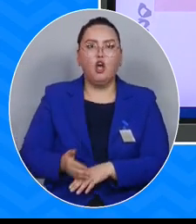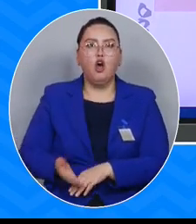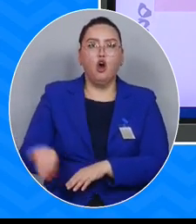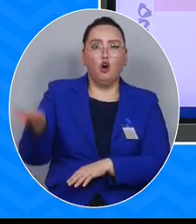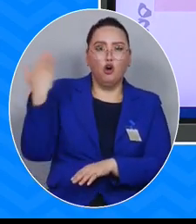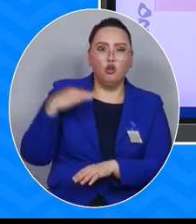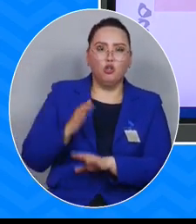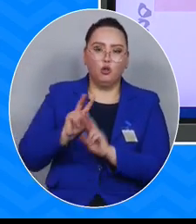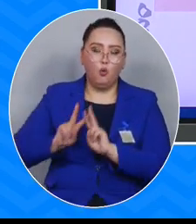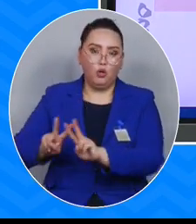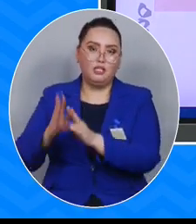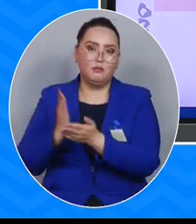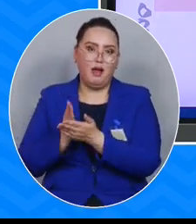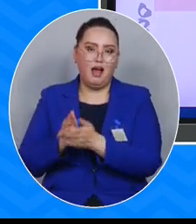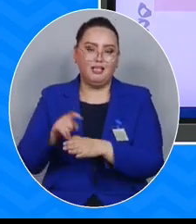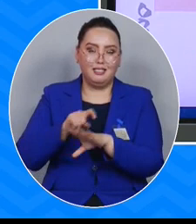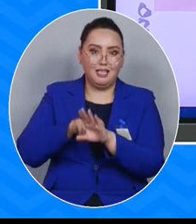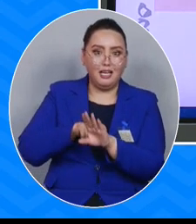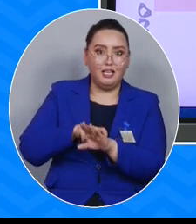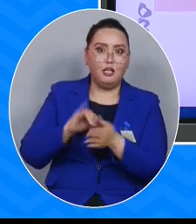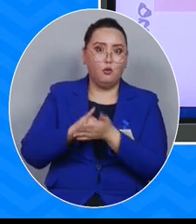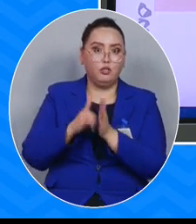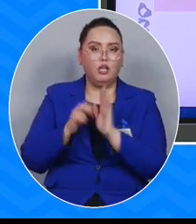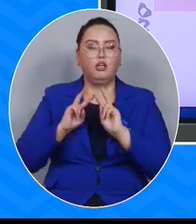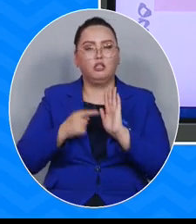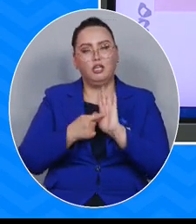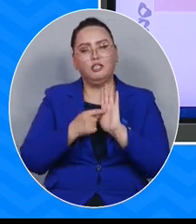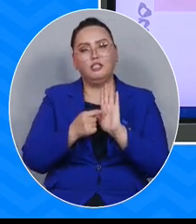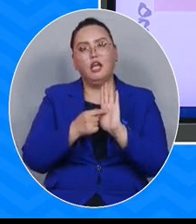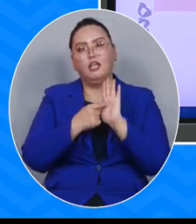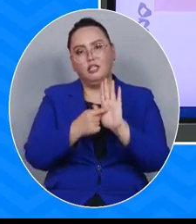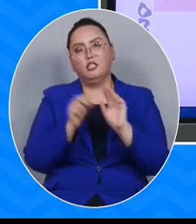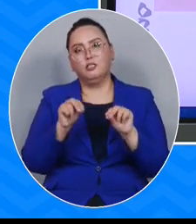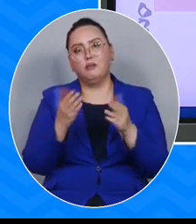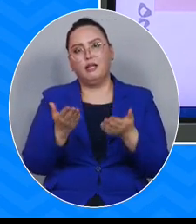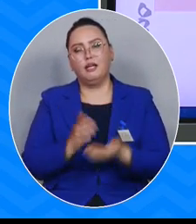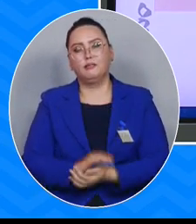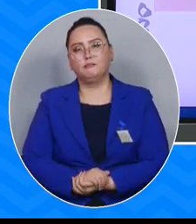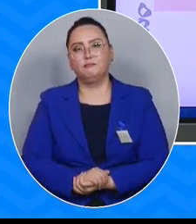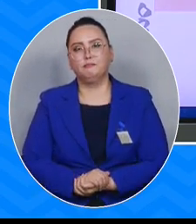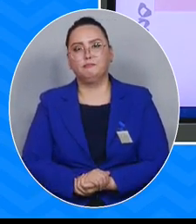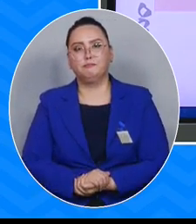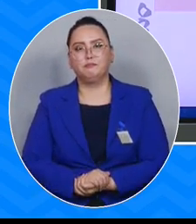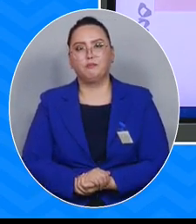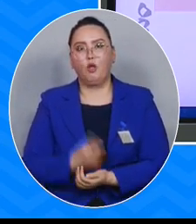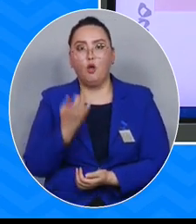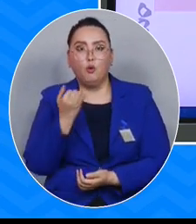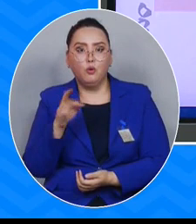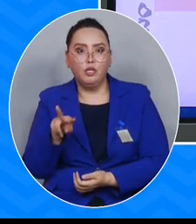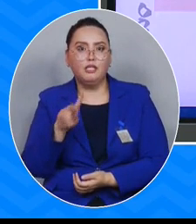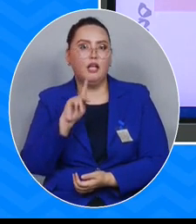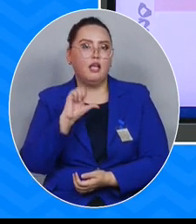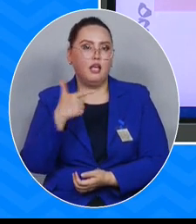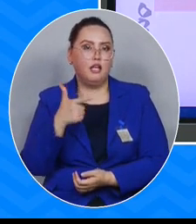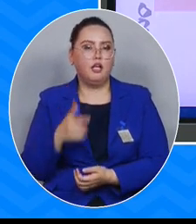Заадихар, энэ нэс бэднар яг ямар дүүмэлтхээж болхуэг Эгэг сайдар бодоор үхтвэдэээ. Заадихар, үйл хэрэг үйлтэг холботоо